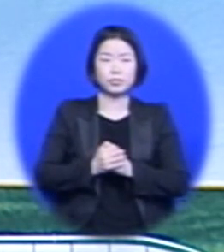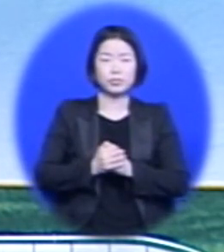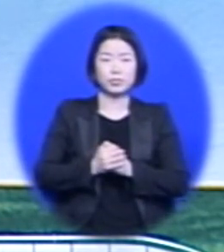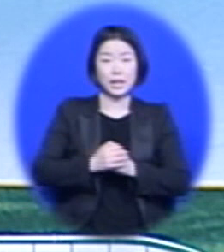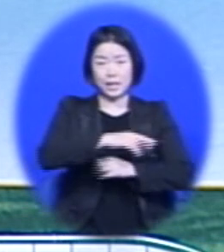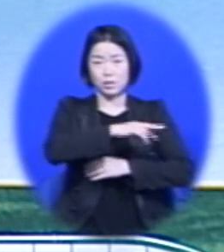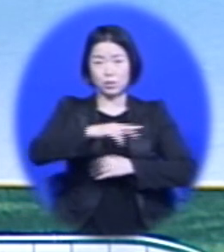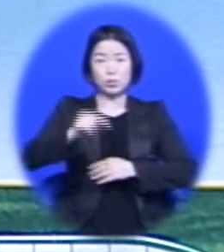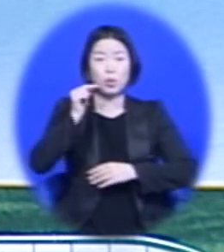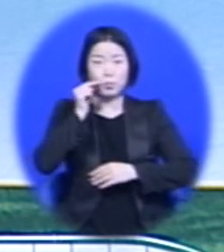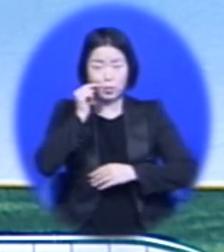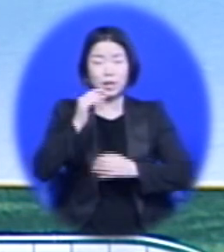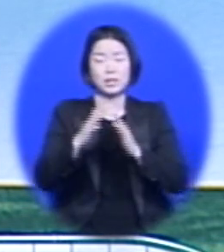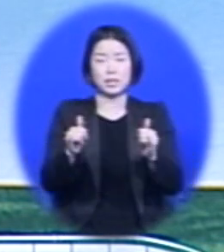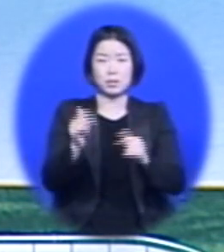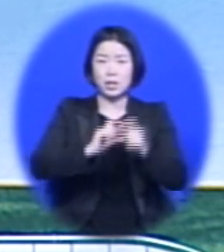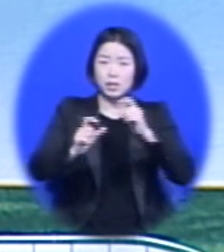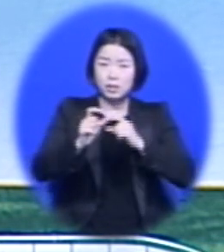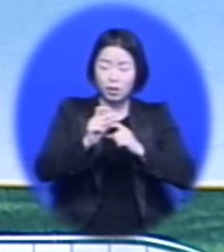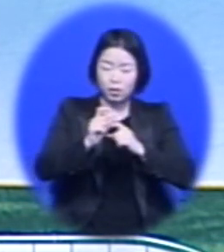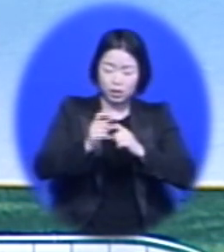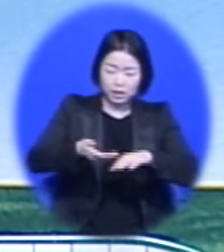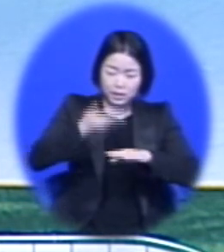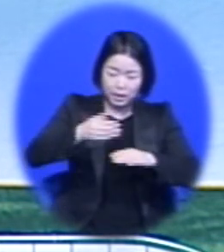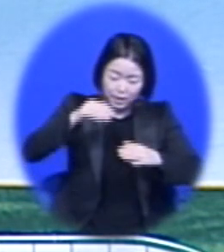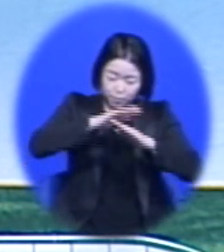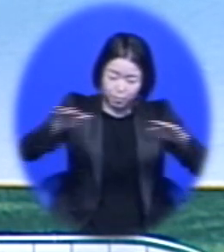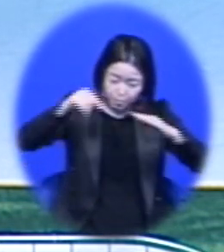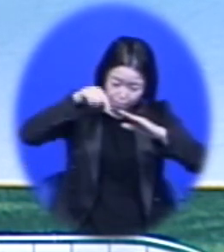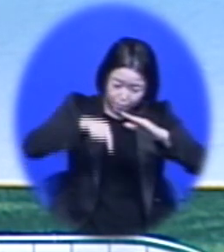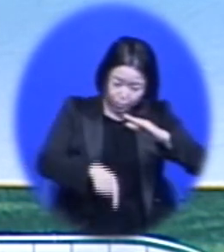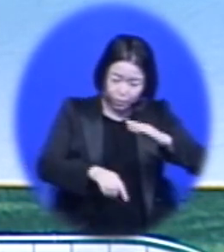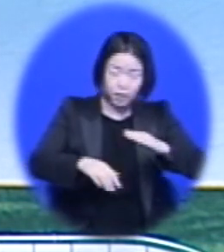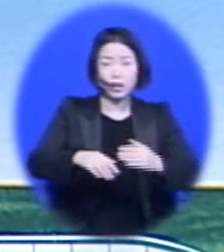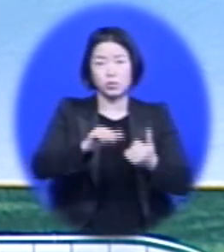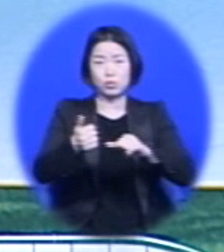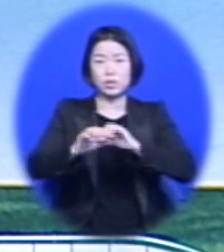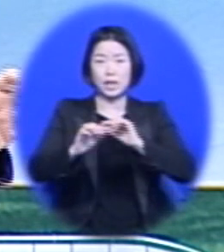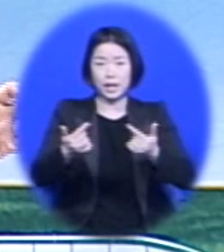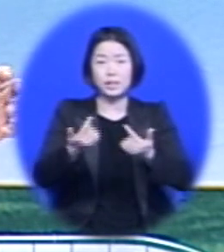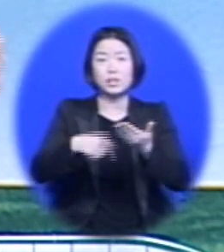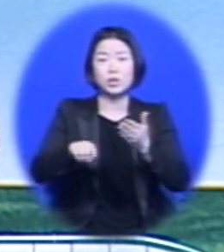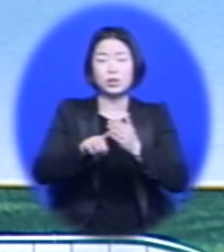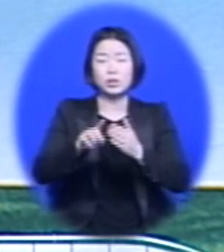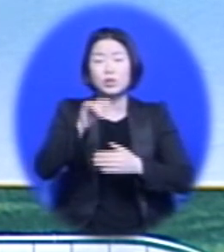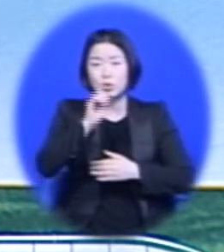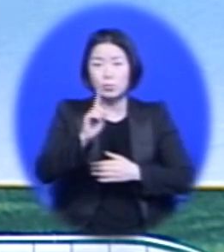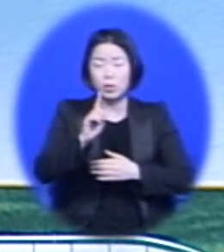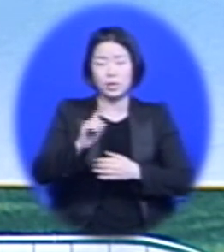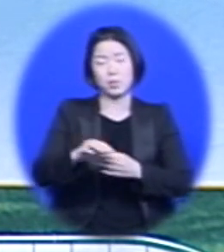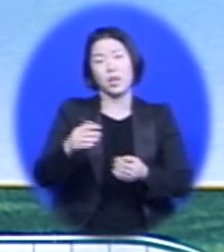수영 못하는 사람이 더 이상 깊은 물에 들어가도 죽지 않는 것은 수영 선수인 코치가 함께